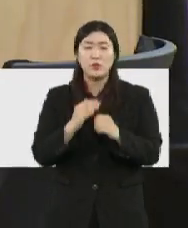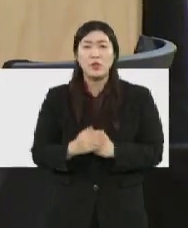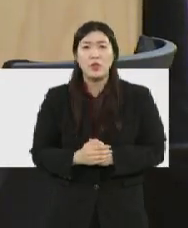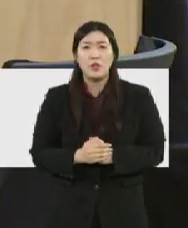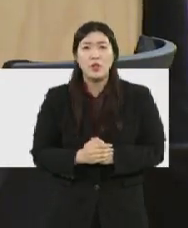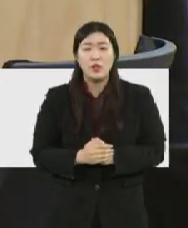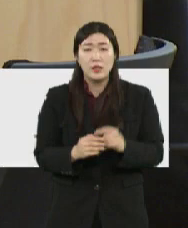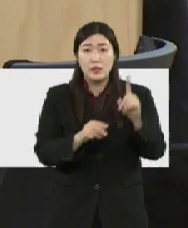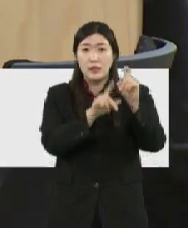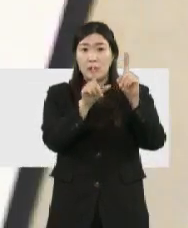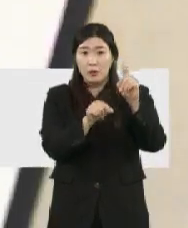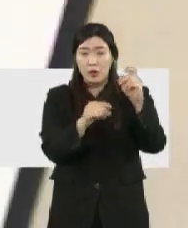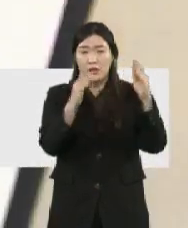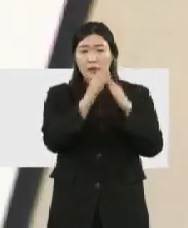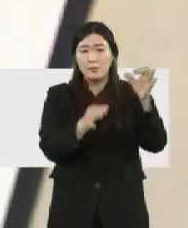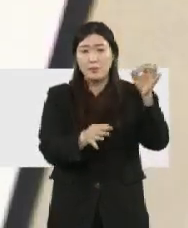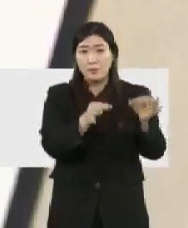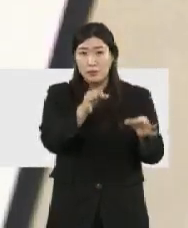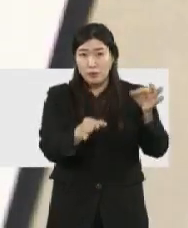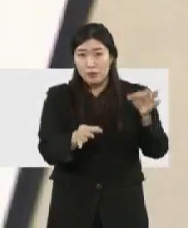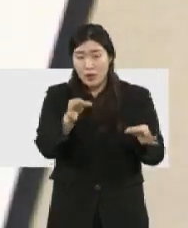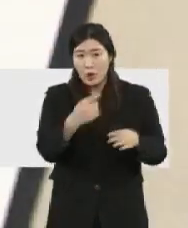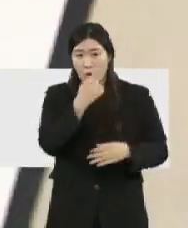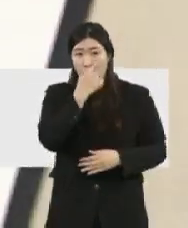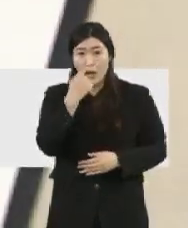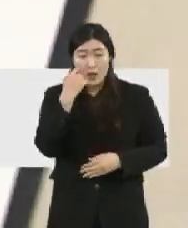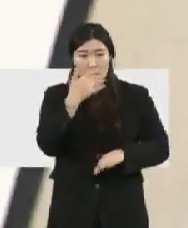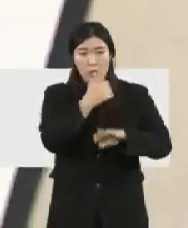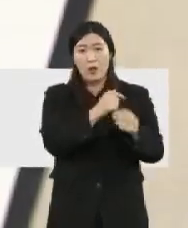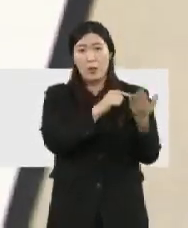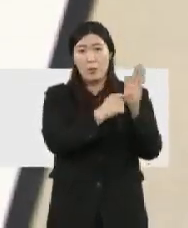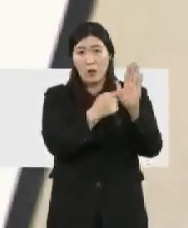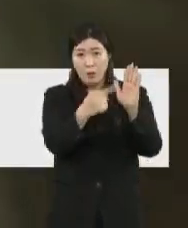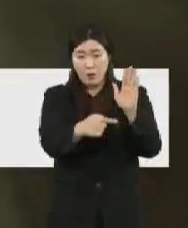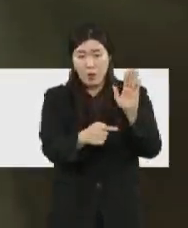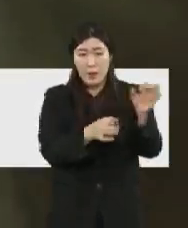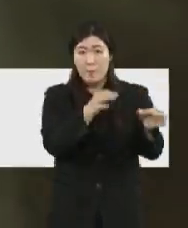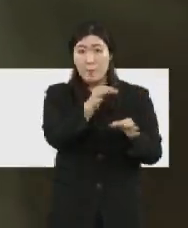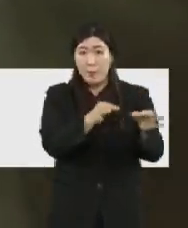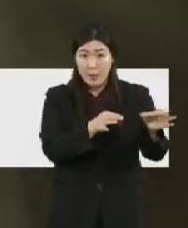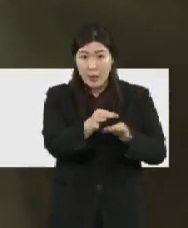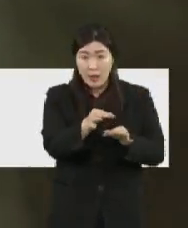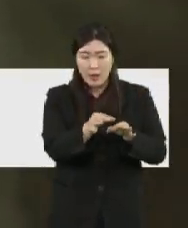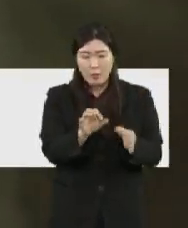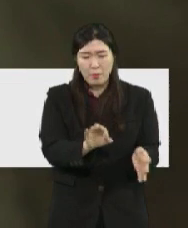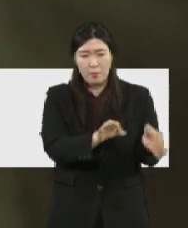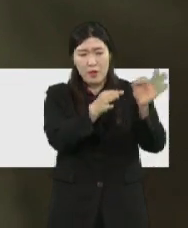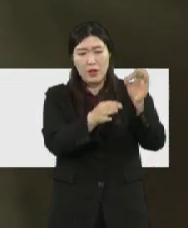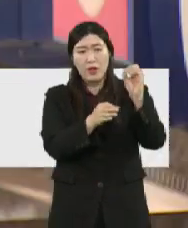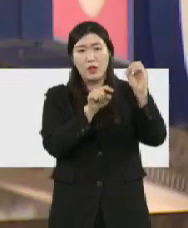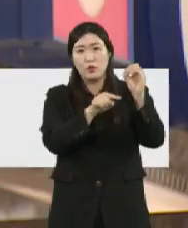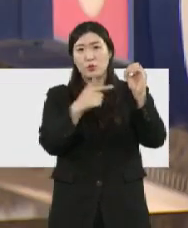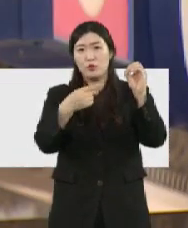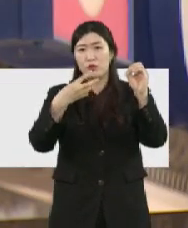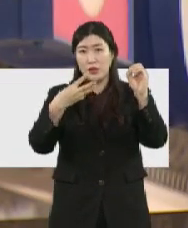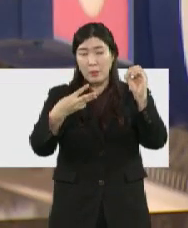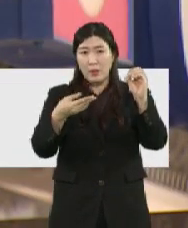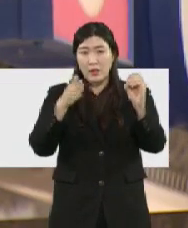한국 부동산 원 의 11월 주택가격 동향 에 따르면 주택 종암 매매 가격 지수 가 0.63% 상승했으나